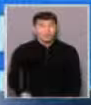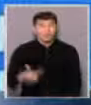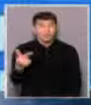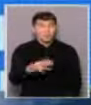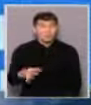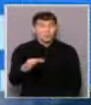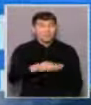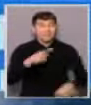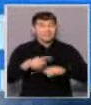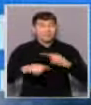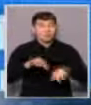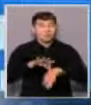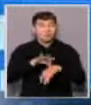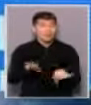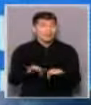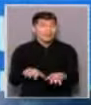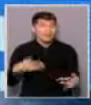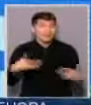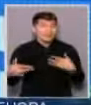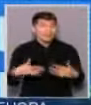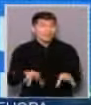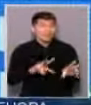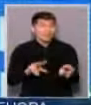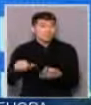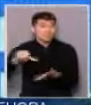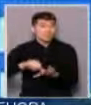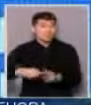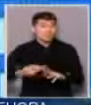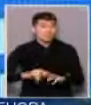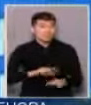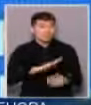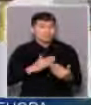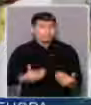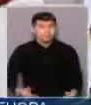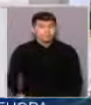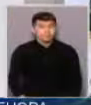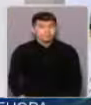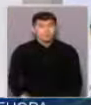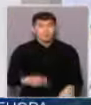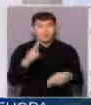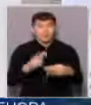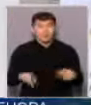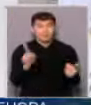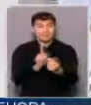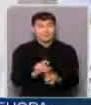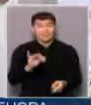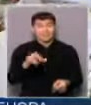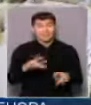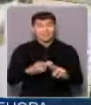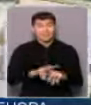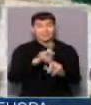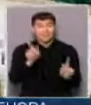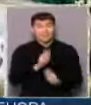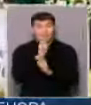Отравская область традиционно проводит такие мероприятия. Я счастлив, что принимаю в них участие. В завершении встречи Ильи Жаканову было